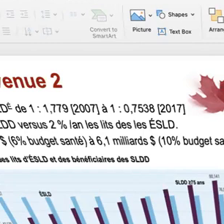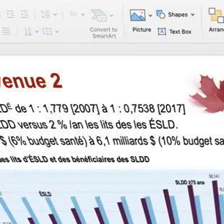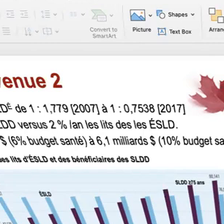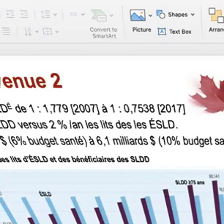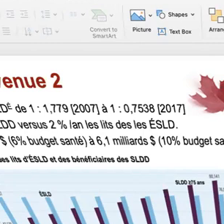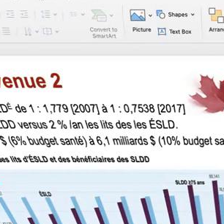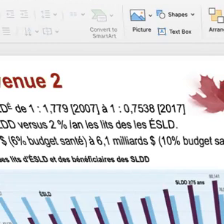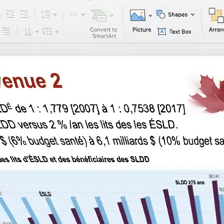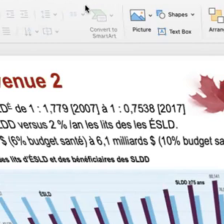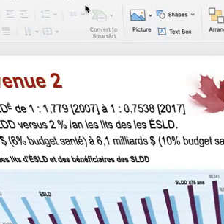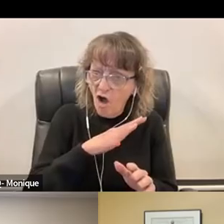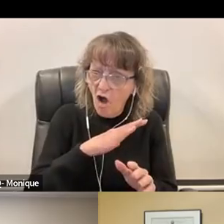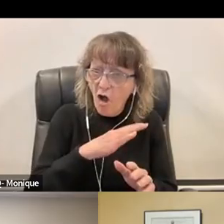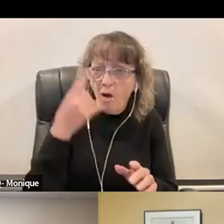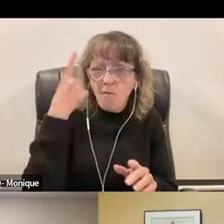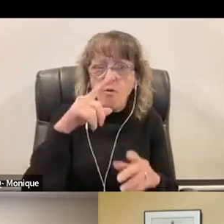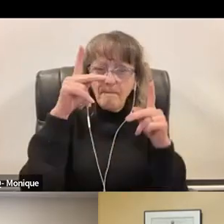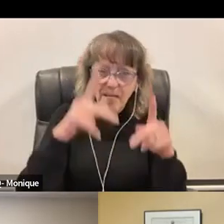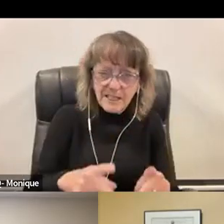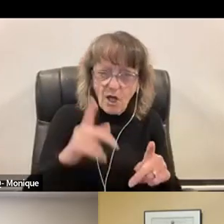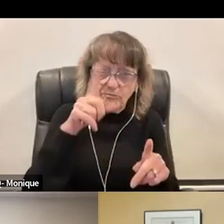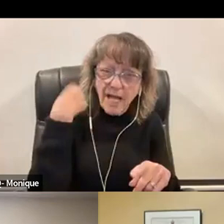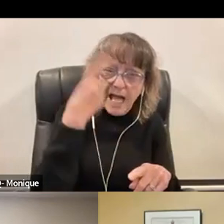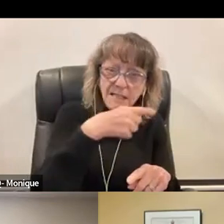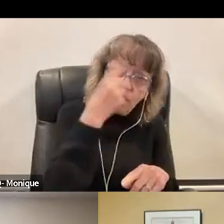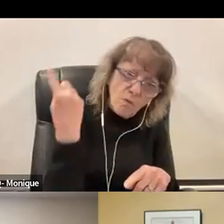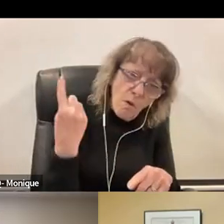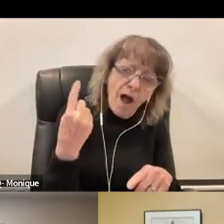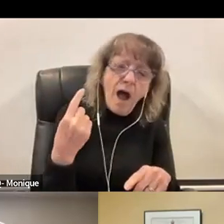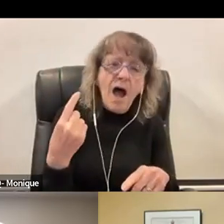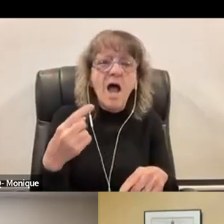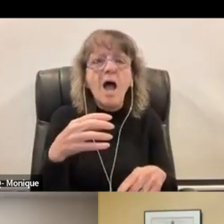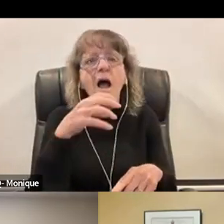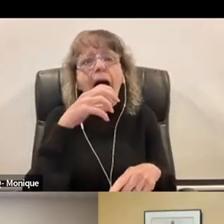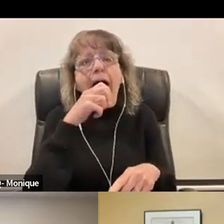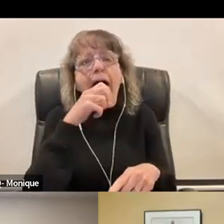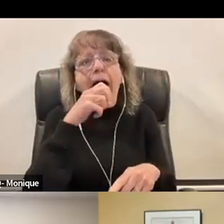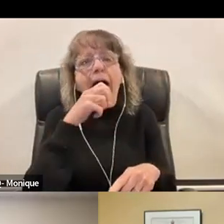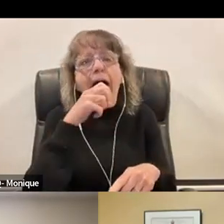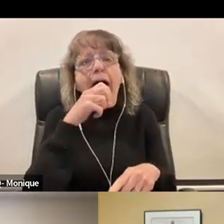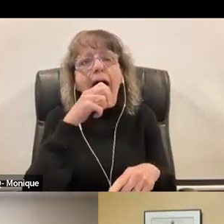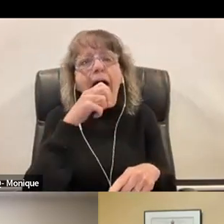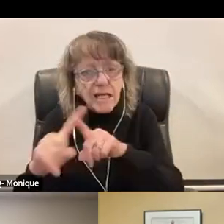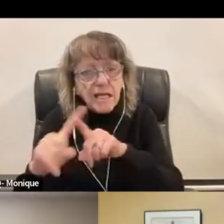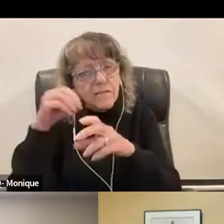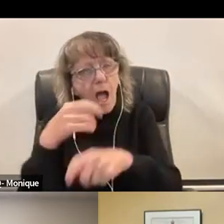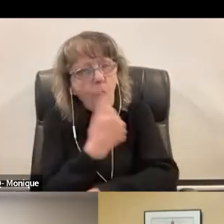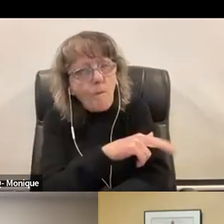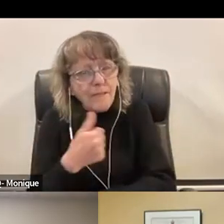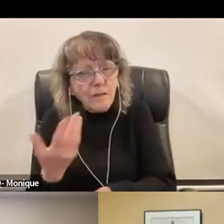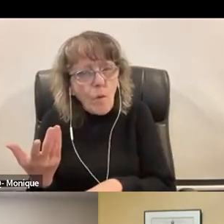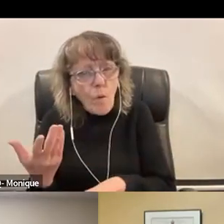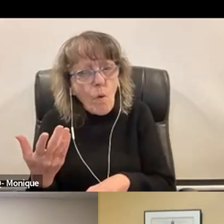en place déjà pour les personnes de race noire et les aînés racialisés dans certains hôpitaux? Et est-ce qu'il y